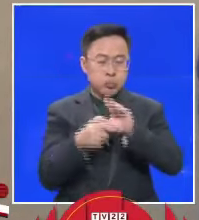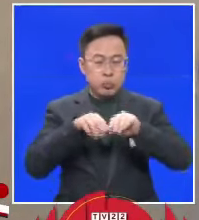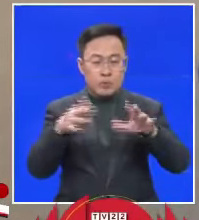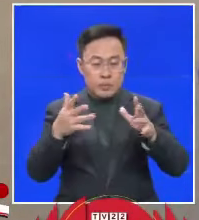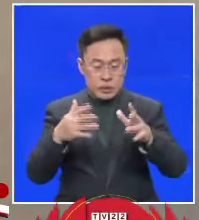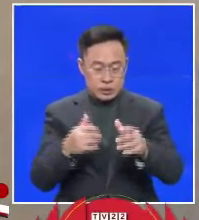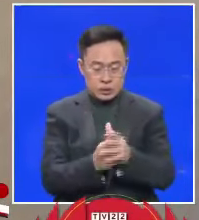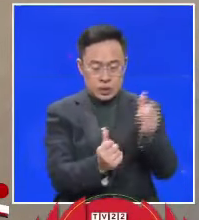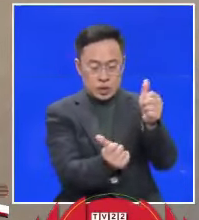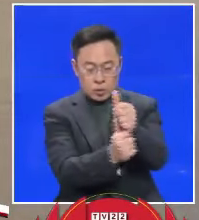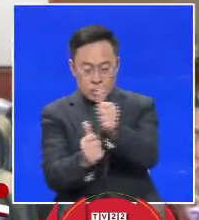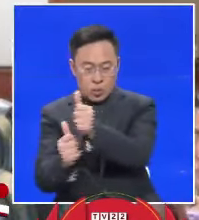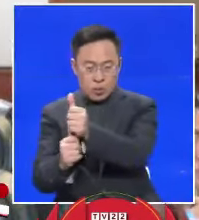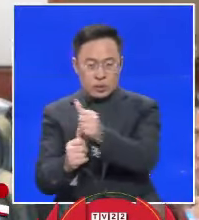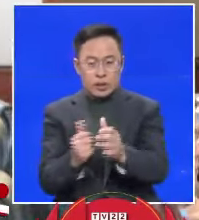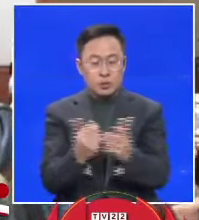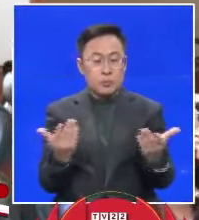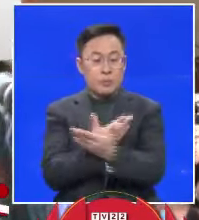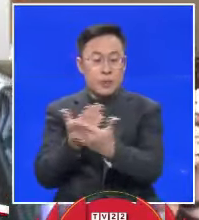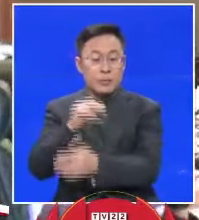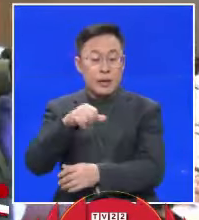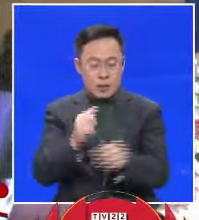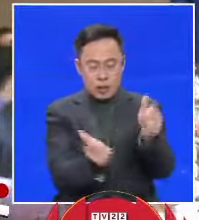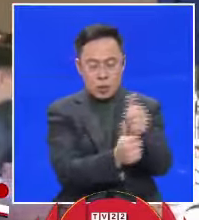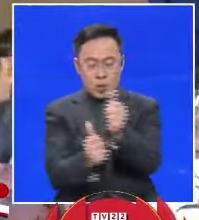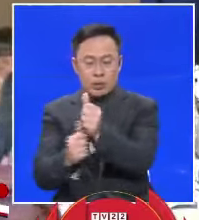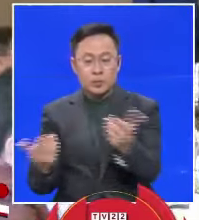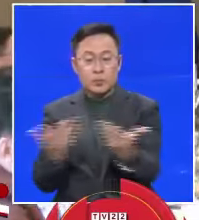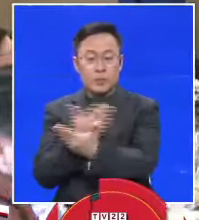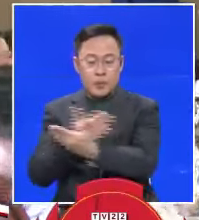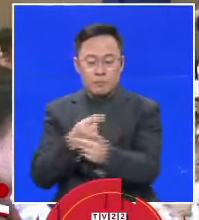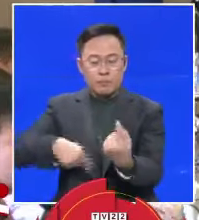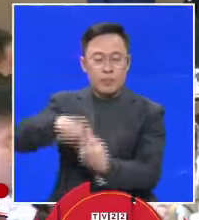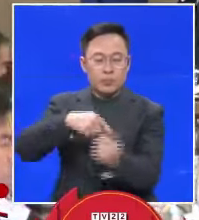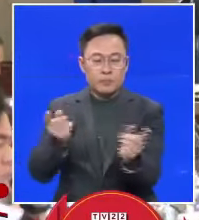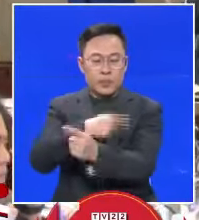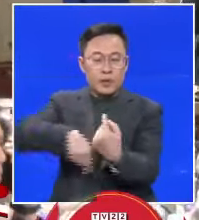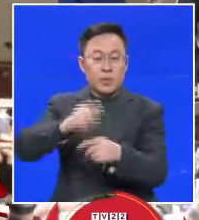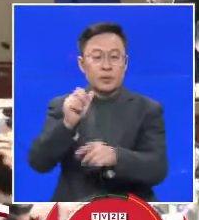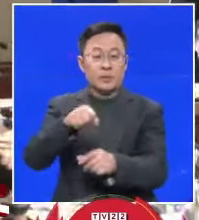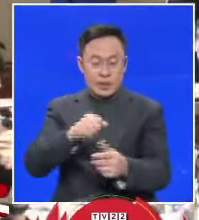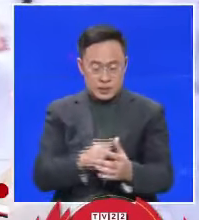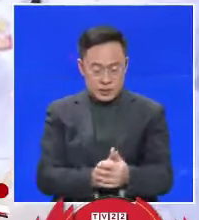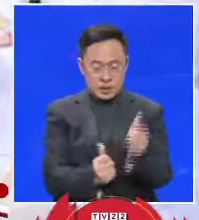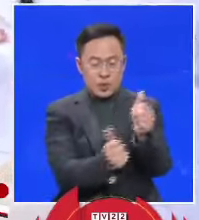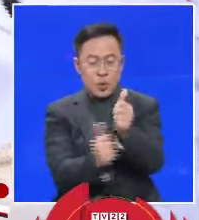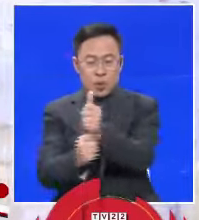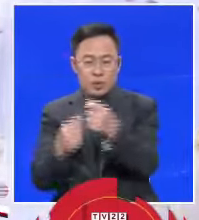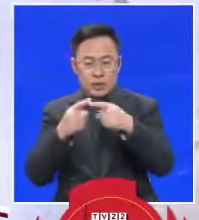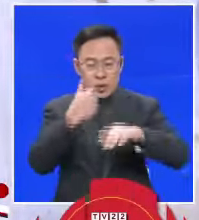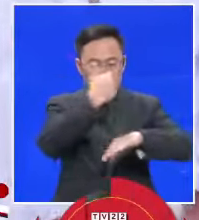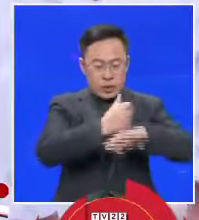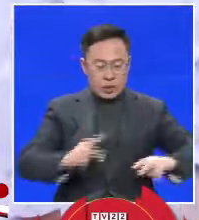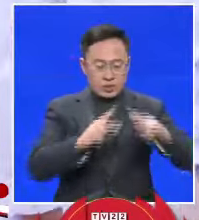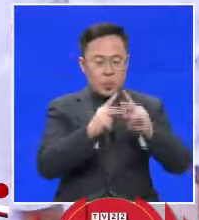นตรีช่วยน่ะที่ส่วนใหญ่จะถูกปรับออกเพราะว่าเขาบอกว่าตำแหน่งนี้ก็เป็นตำแหน่งที่เรียกได้ว่าตอบแทนบุญคุณน่ะอาจจะต้องถอ